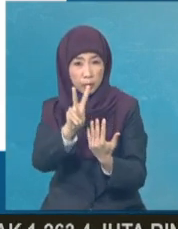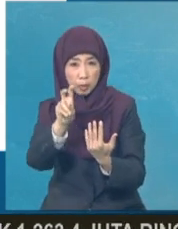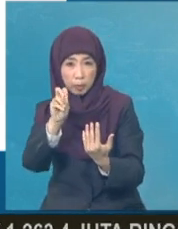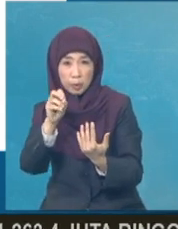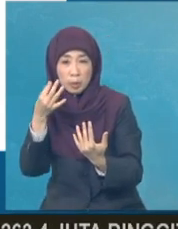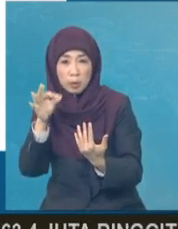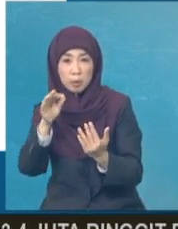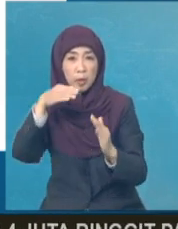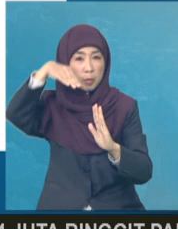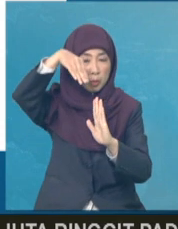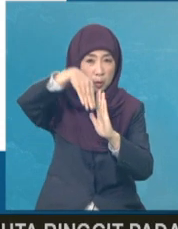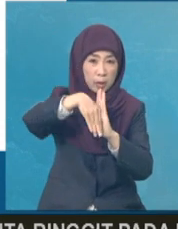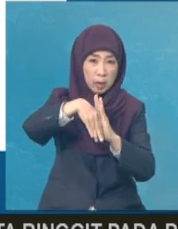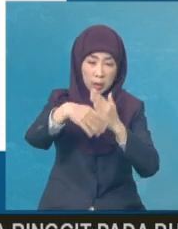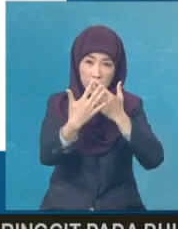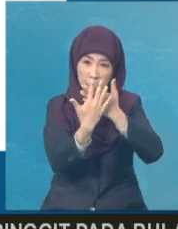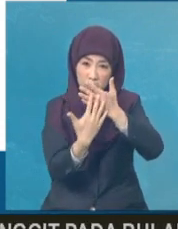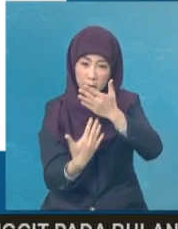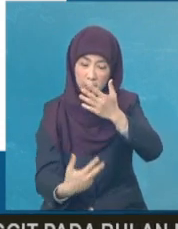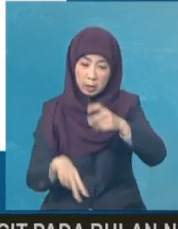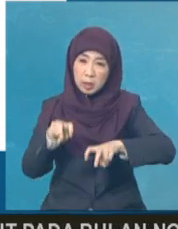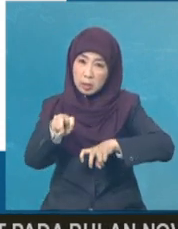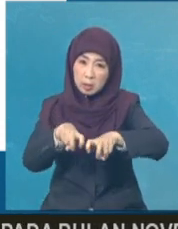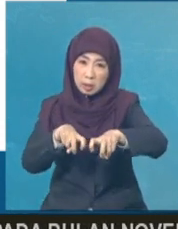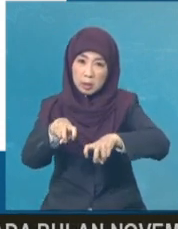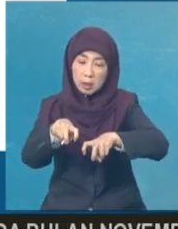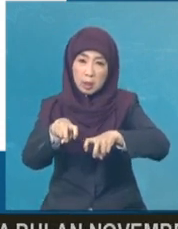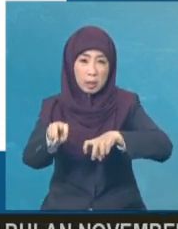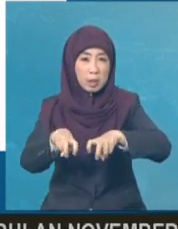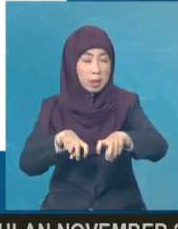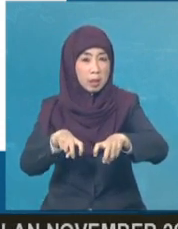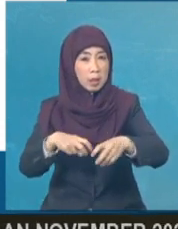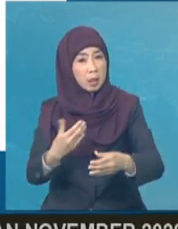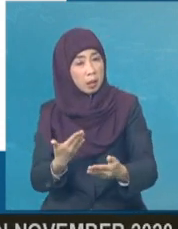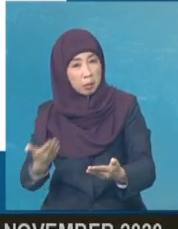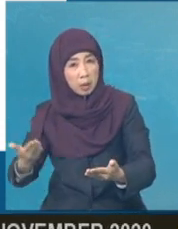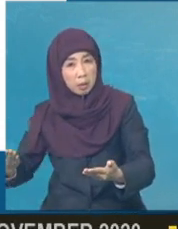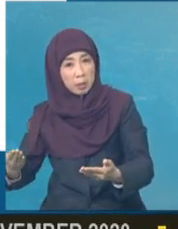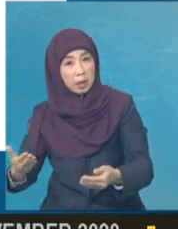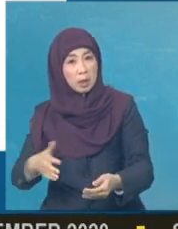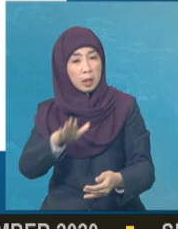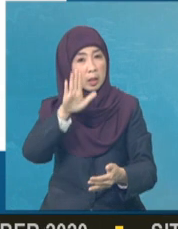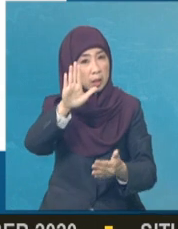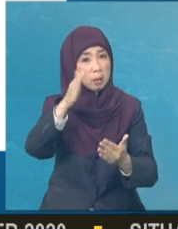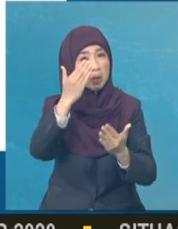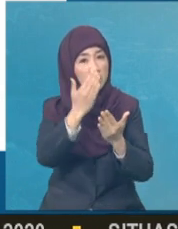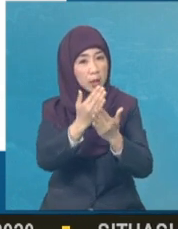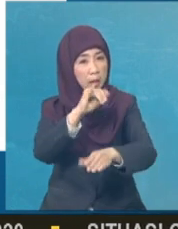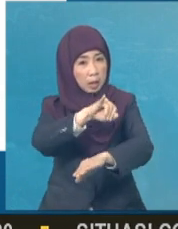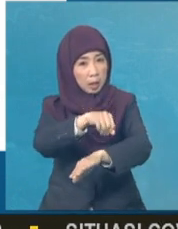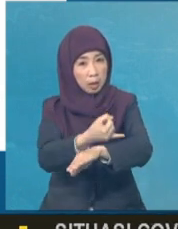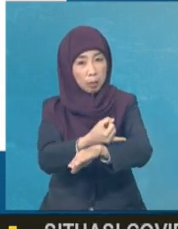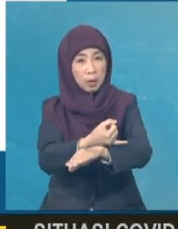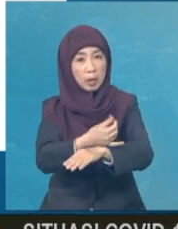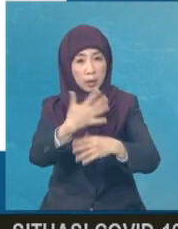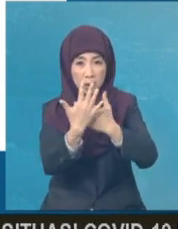oleh penurunan impor bahan api kalian dan Jendral dan kelengkapan pengangkutan lima komoditi impor utama adalah